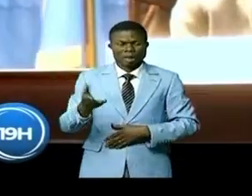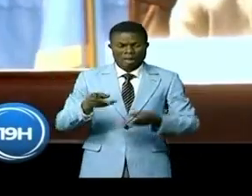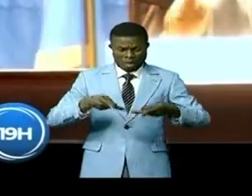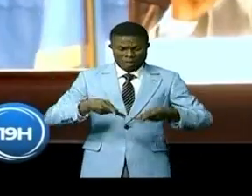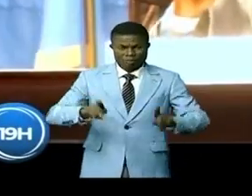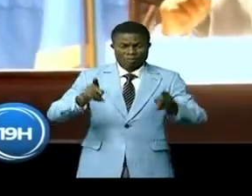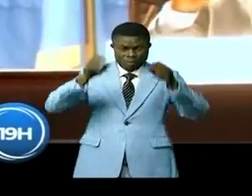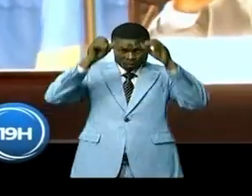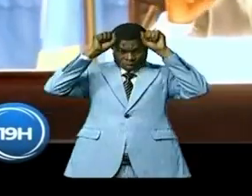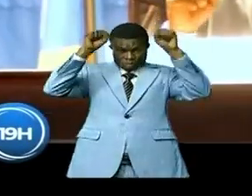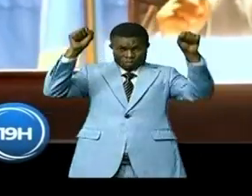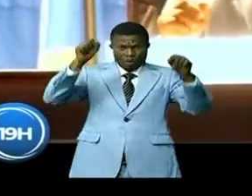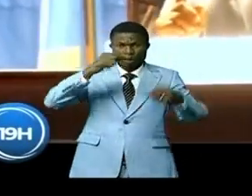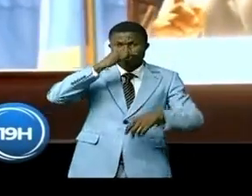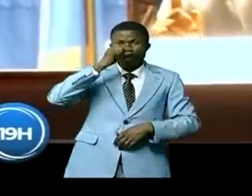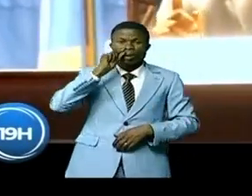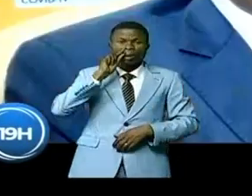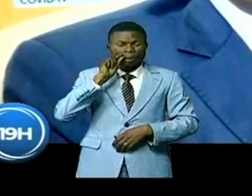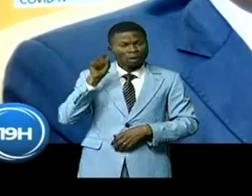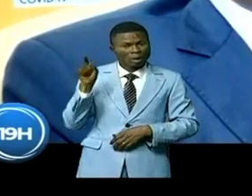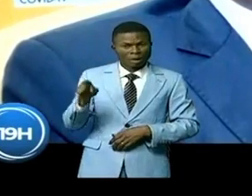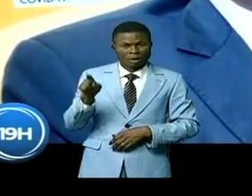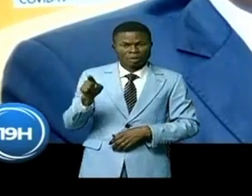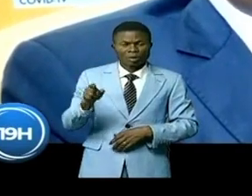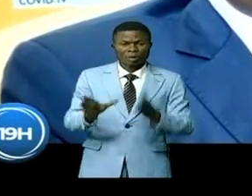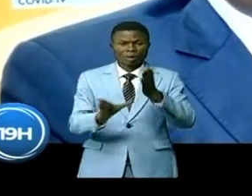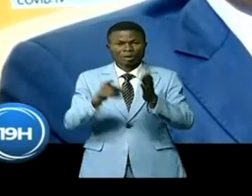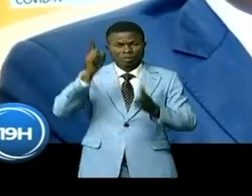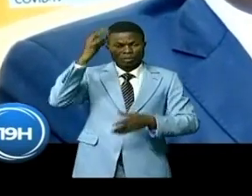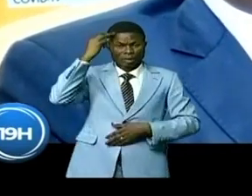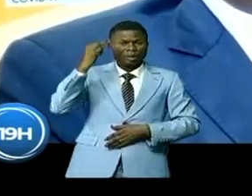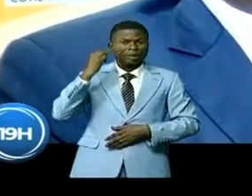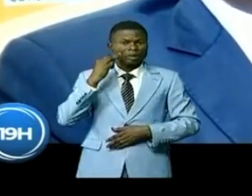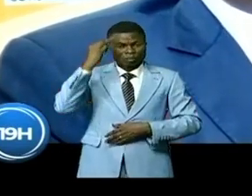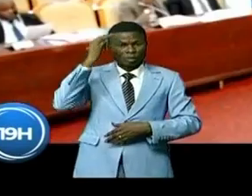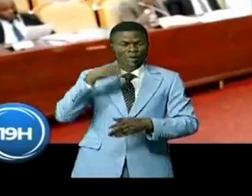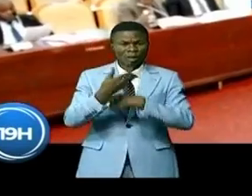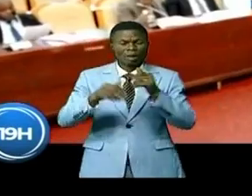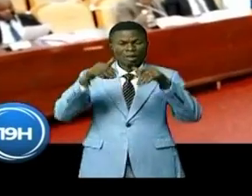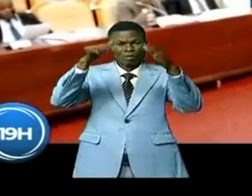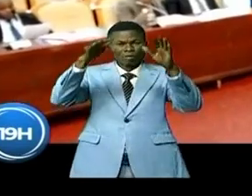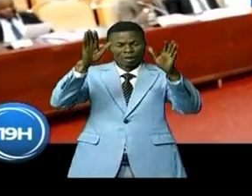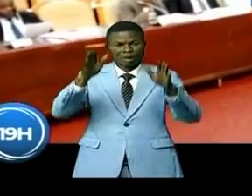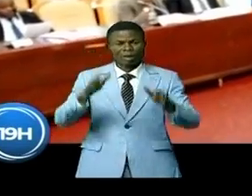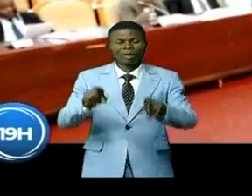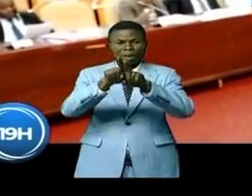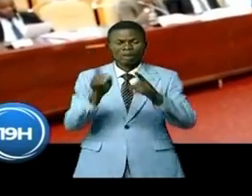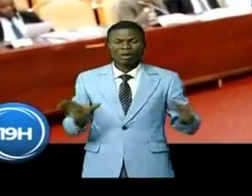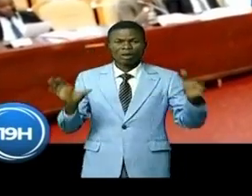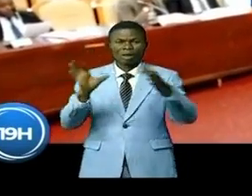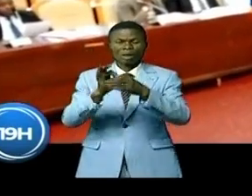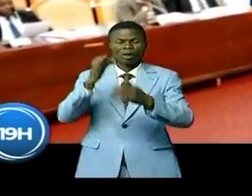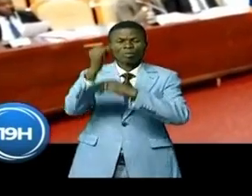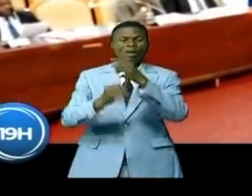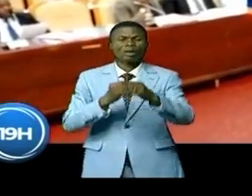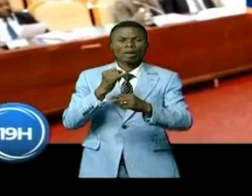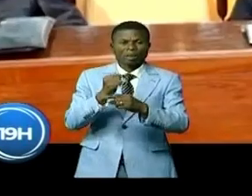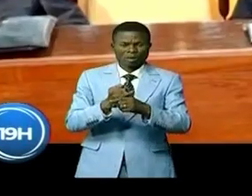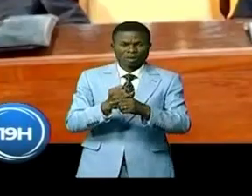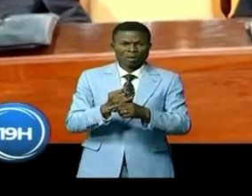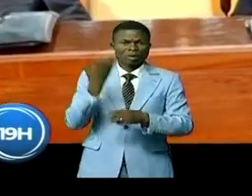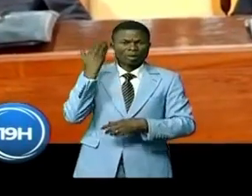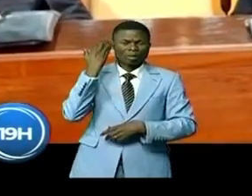du président Christophe Mbosoko Diapwanga, le vice-premier ministre, ministre des Affaires étrangères et de la coopération internationale,